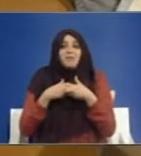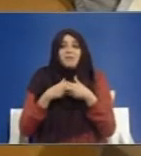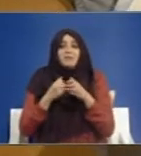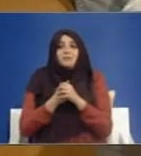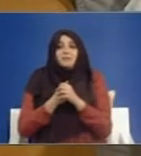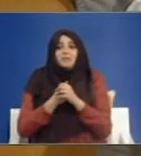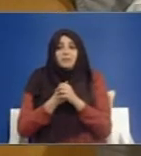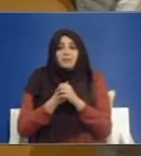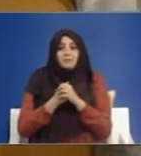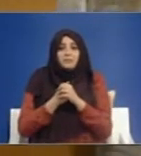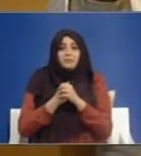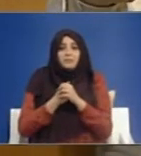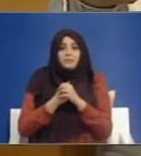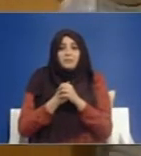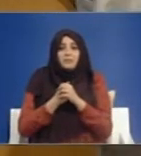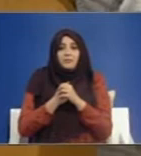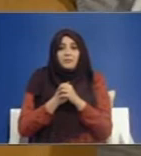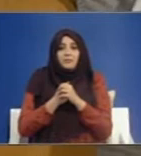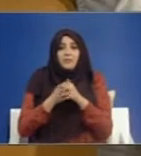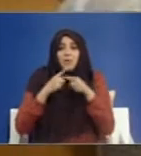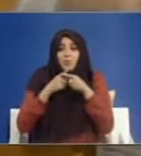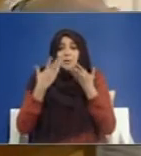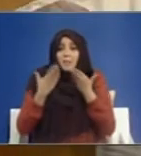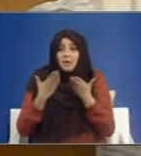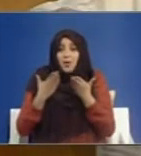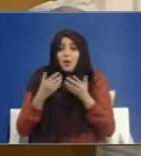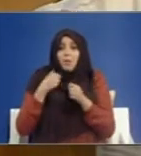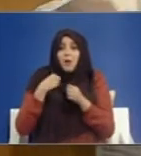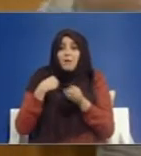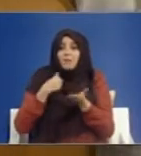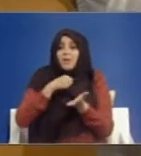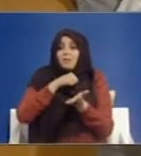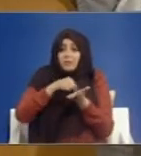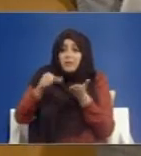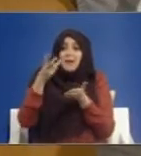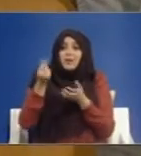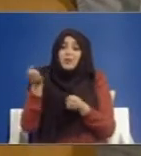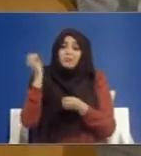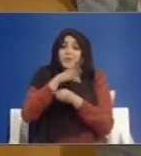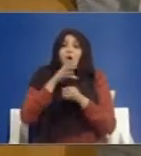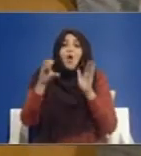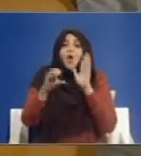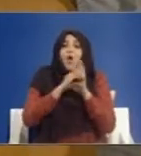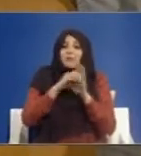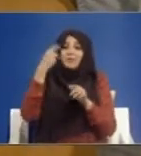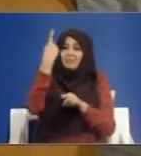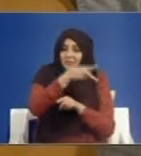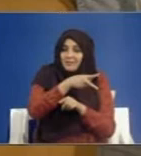كذا، و الآن مش قضية اقتطاع، إنما هي تصب المال في